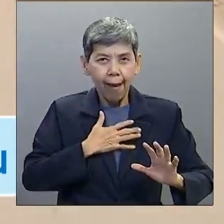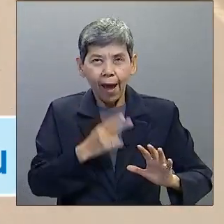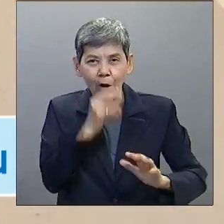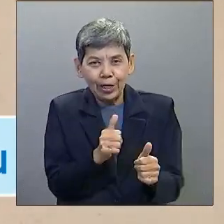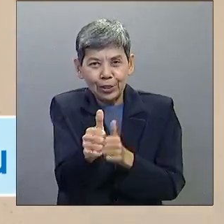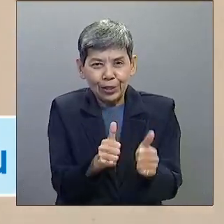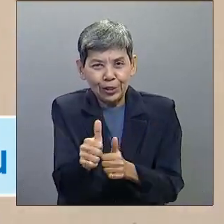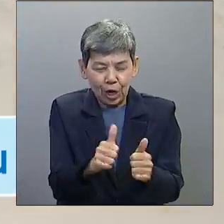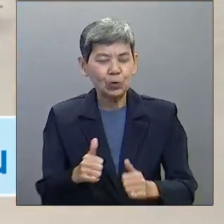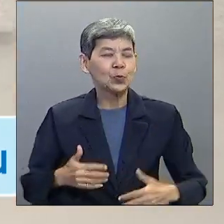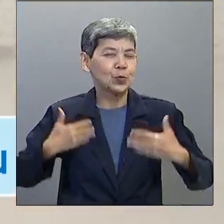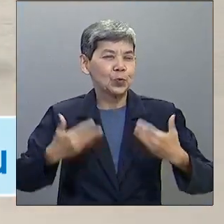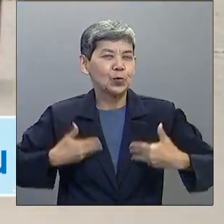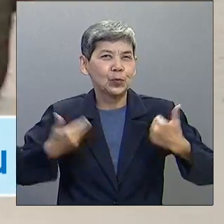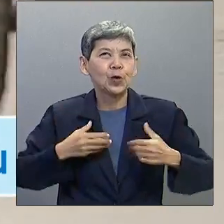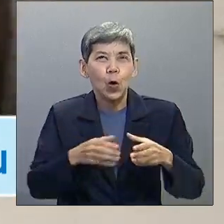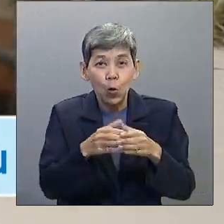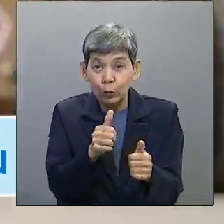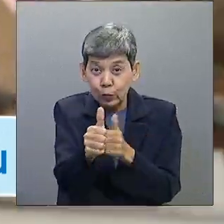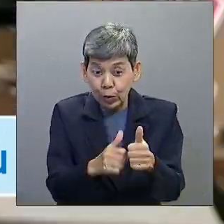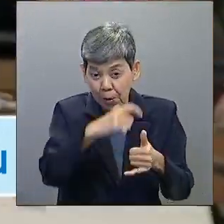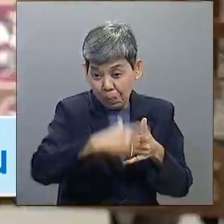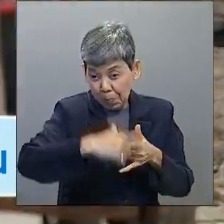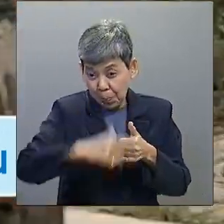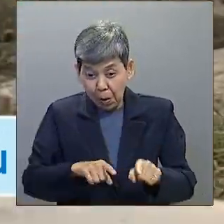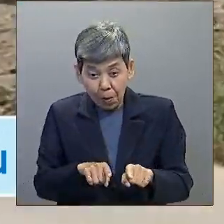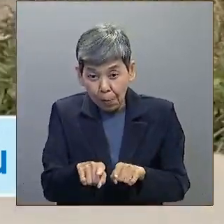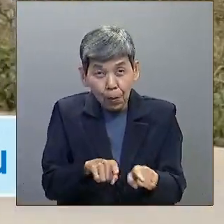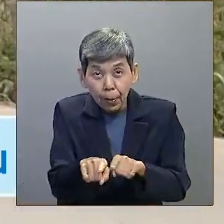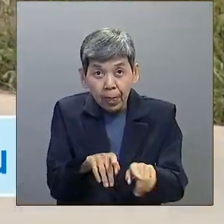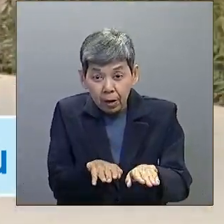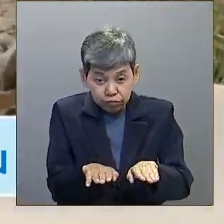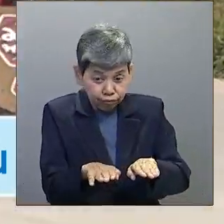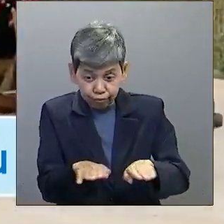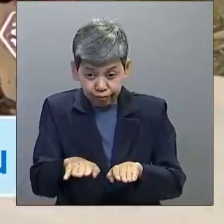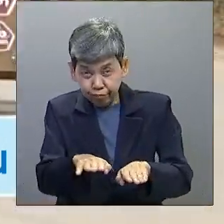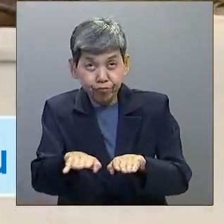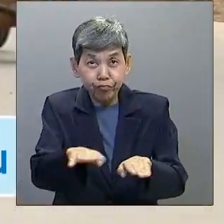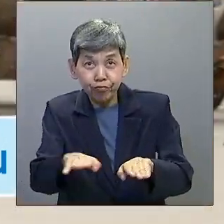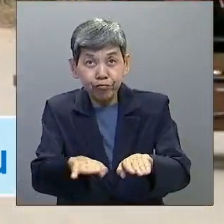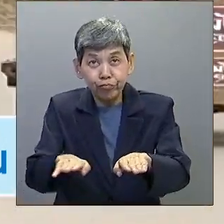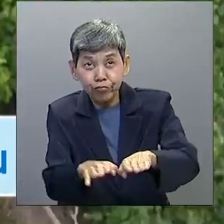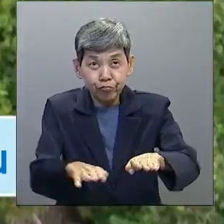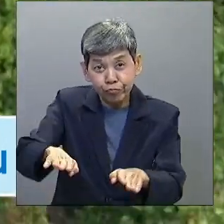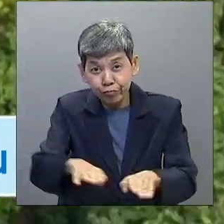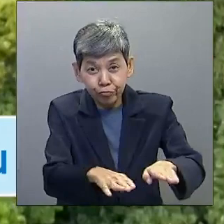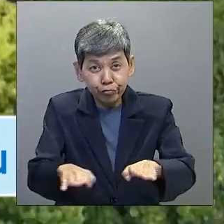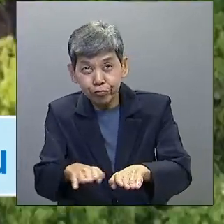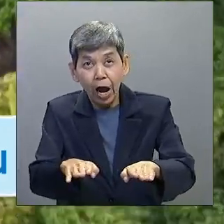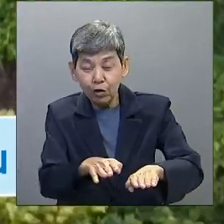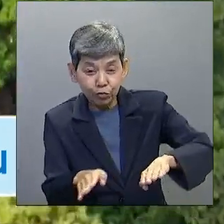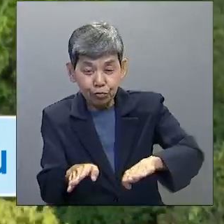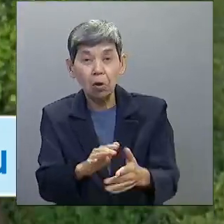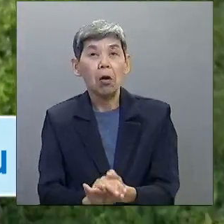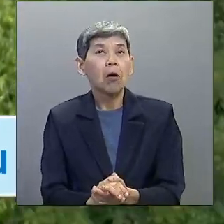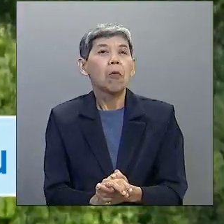งขันกันอย่างคึกคักผู้เข้าแข่งขันแต่ละคู่ถูกปล่อยออกจากจุดสตาร์ทก็เร่งความเร็วลงมากันแบบไม่ยั้งไม่มีม